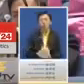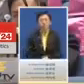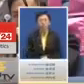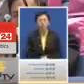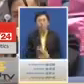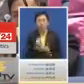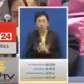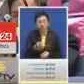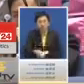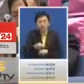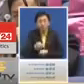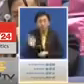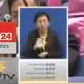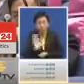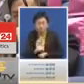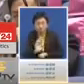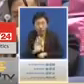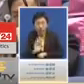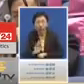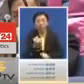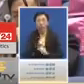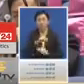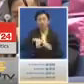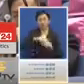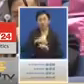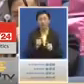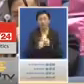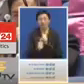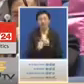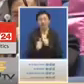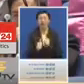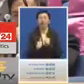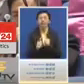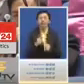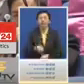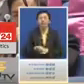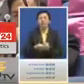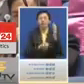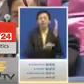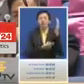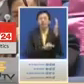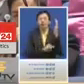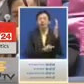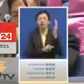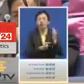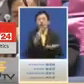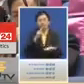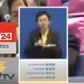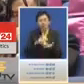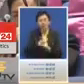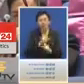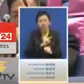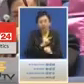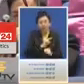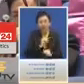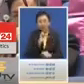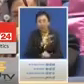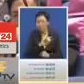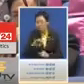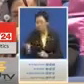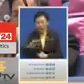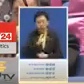ยเกษตรกรเป็นตัวการทำธุรกิจแข่งกับเกษตรกรเองเลยทำหนังสือเองเลยบอกไปทุกกรมเล